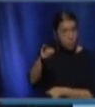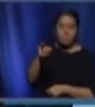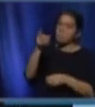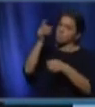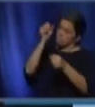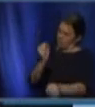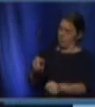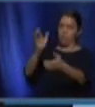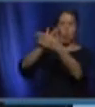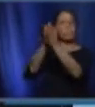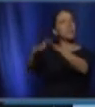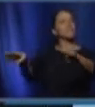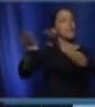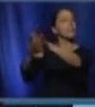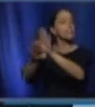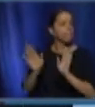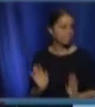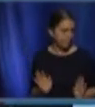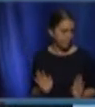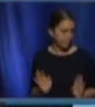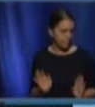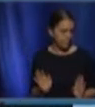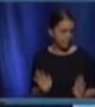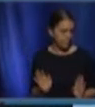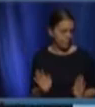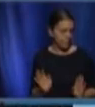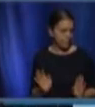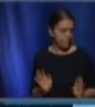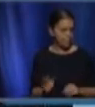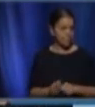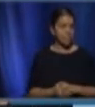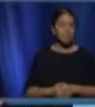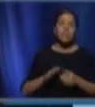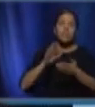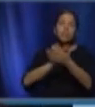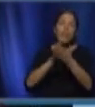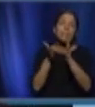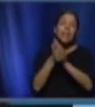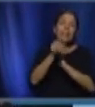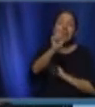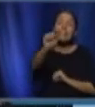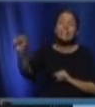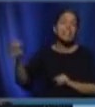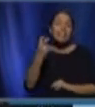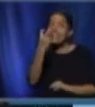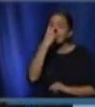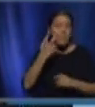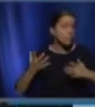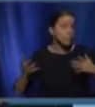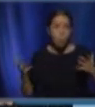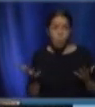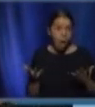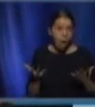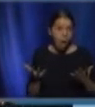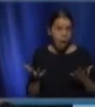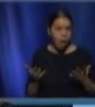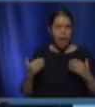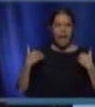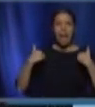des entreprises qui sont les plus à risque, c'est sûr qu'on a vu beaucoup d'abattoirs, là, des entreprises